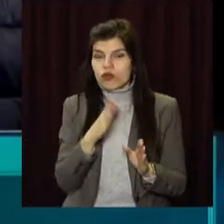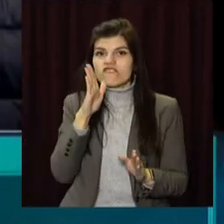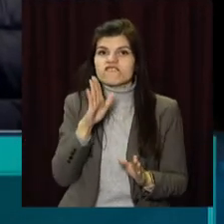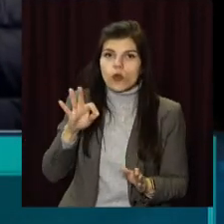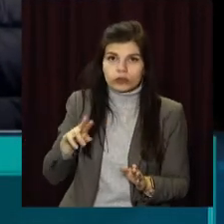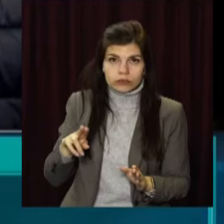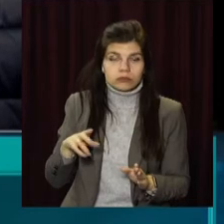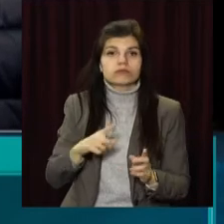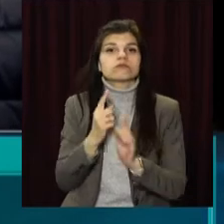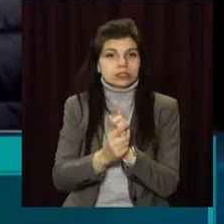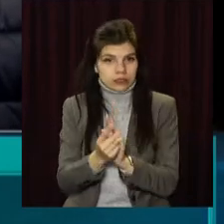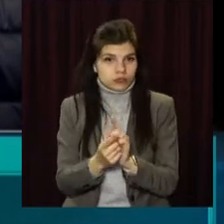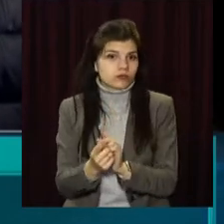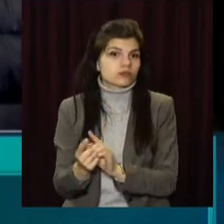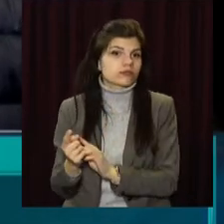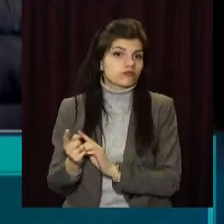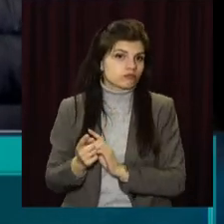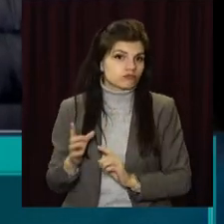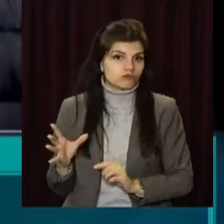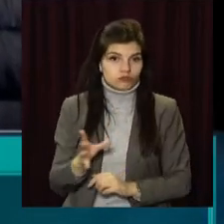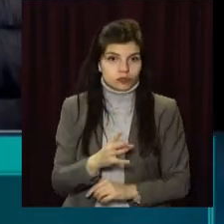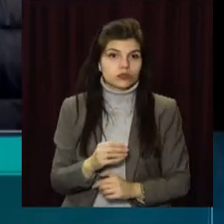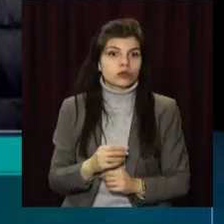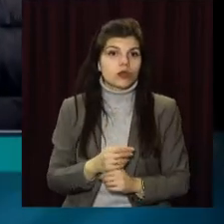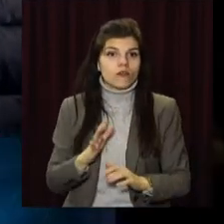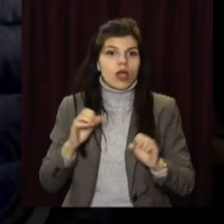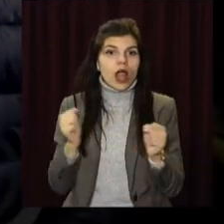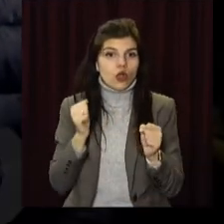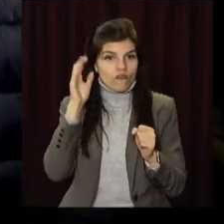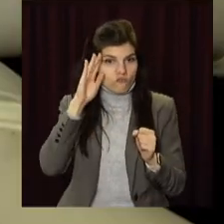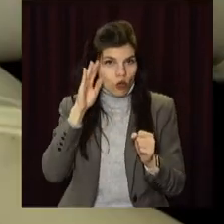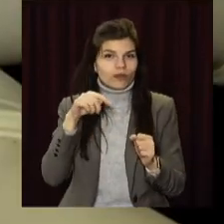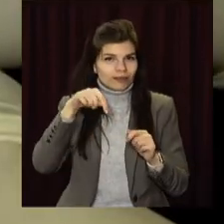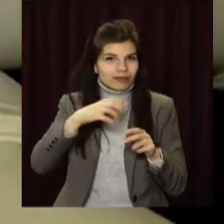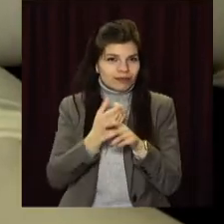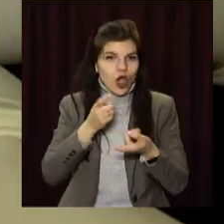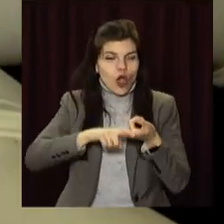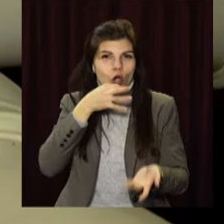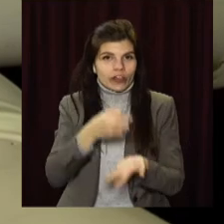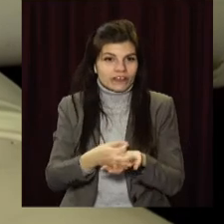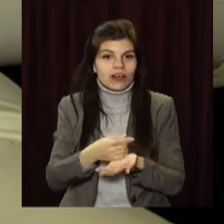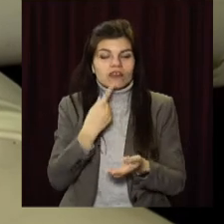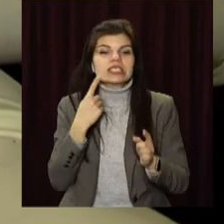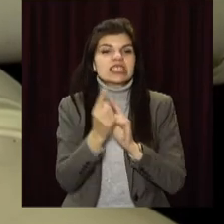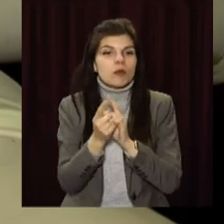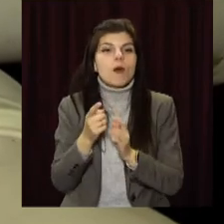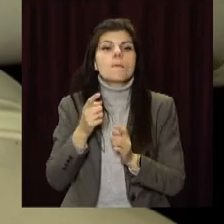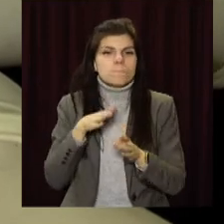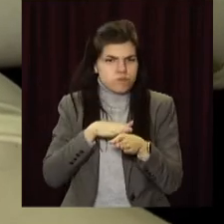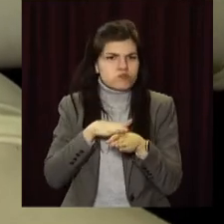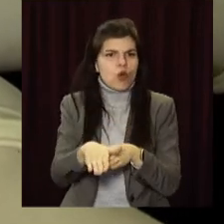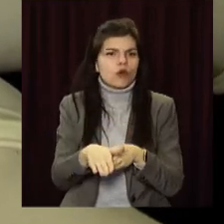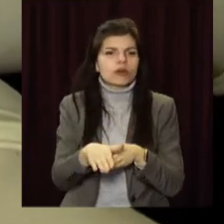совместно з водоканалами аварійної служби. Заміна ввода производилась холодної води. Потім замінена повністю траса